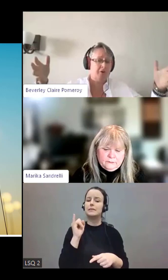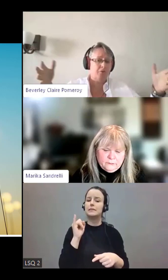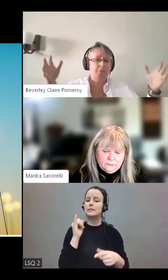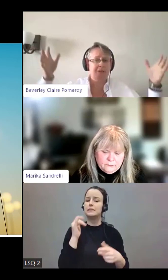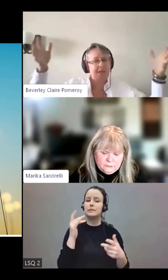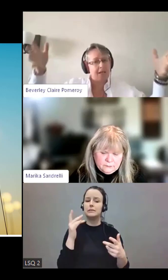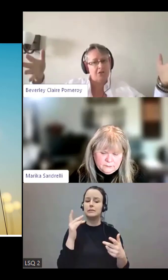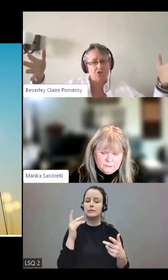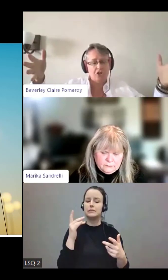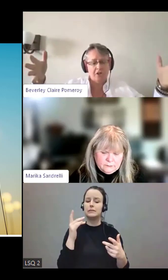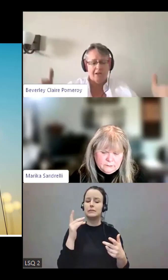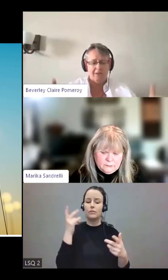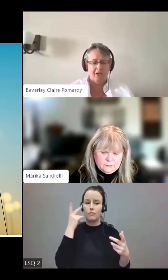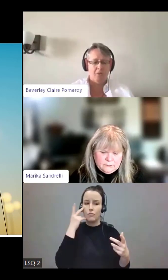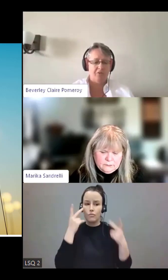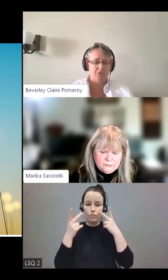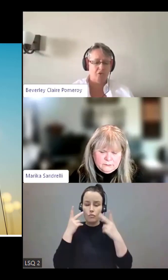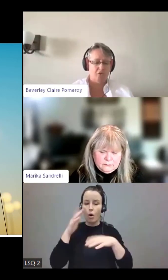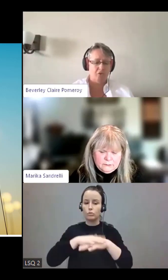Donc,